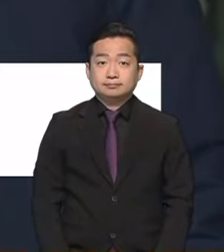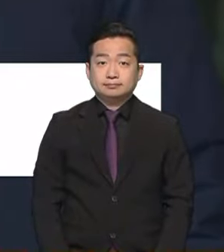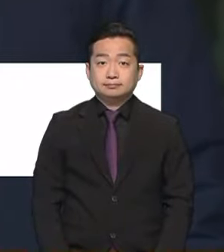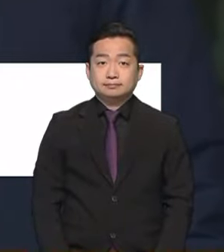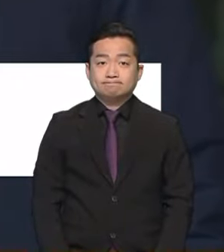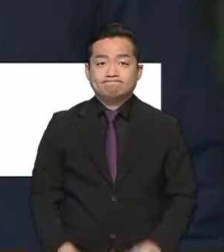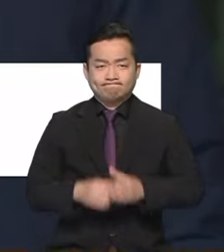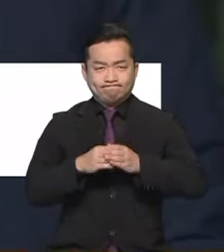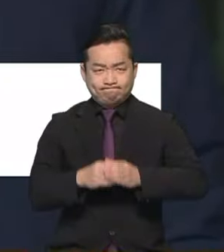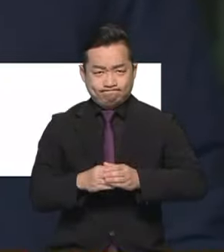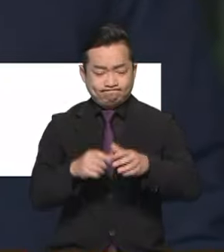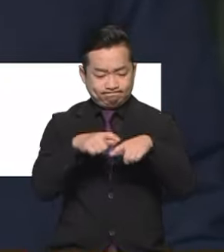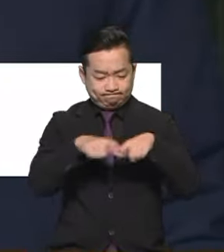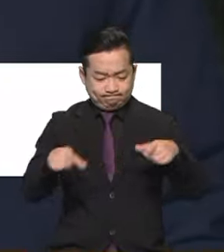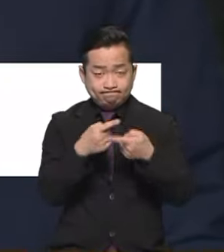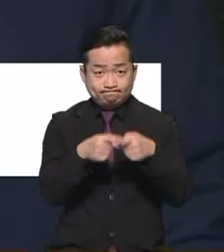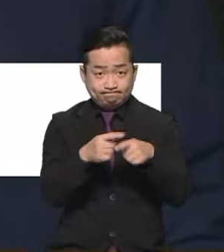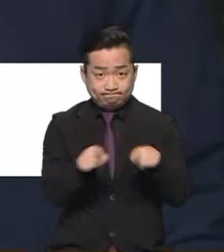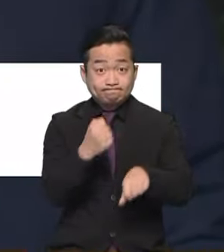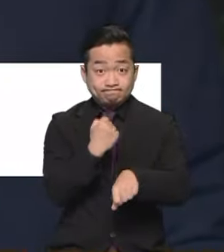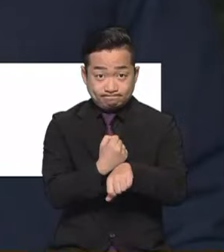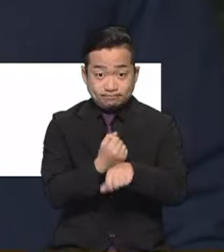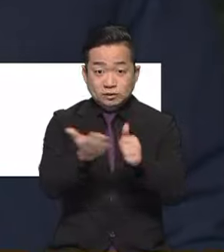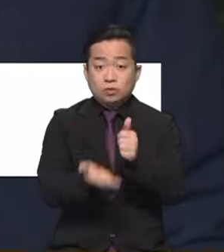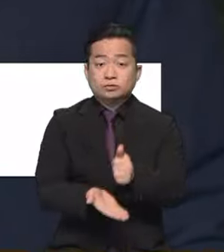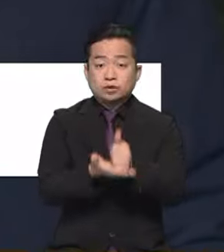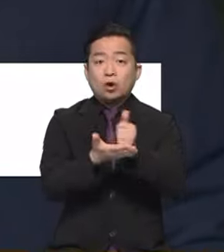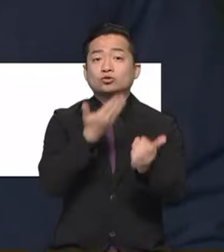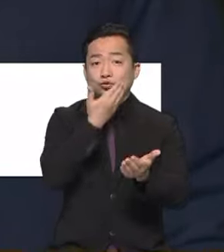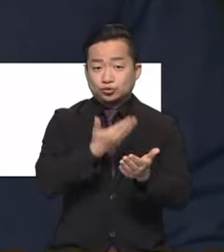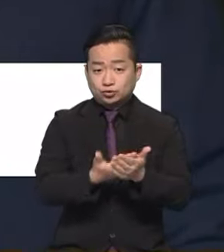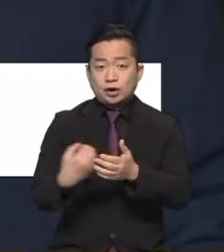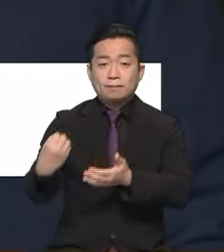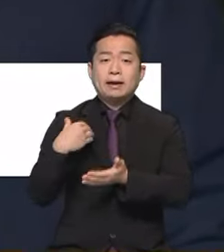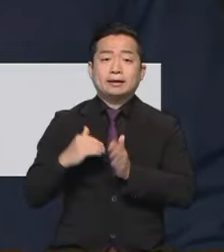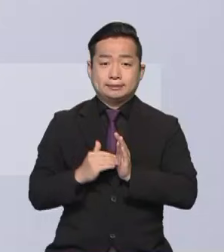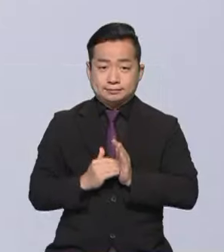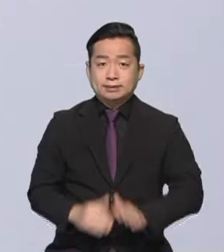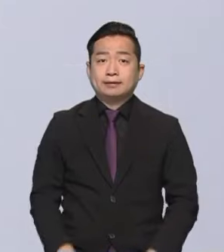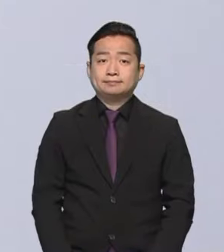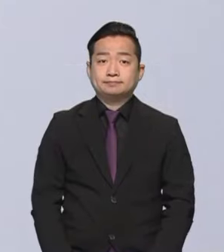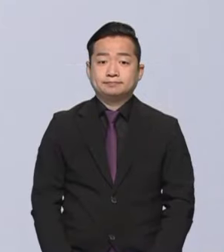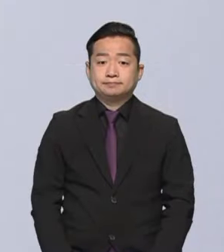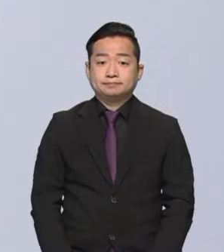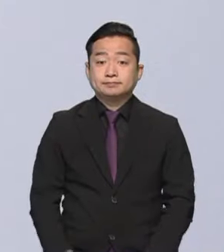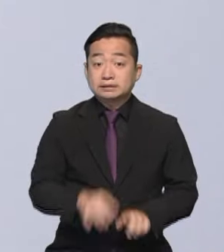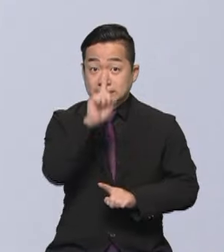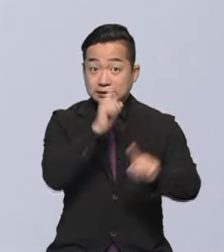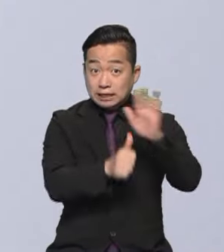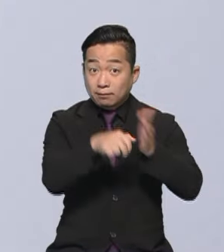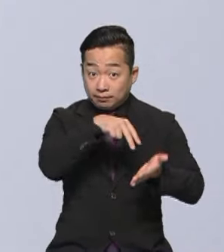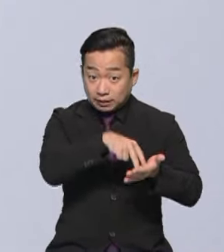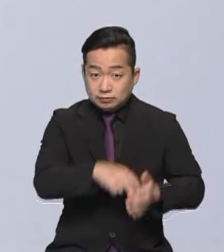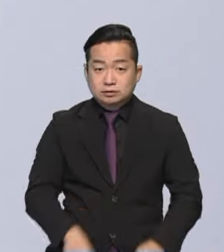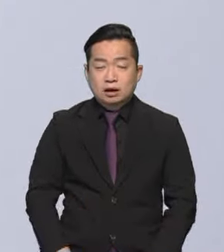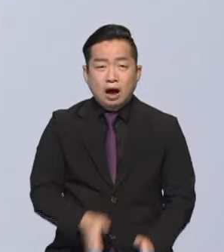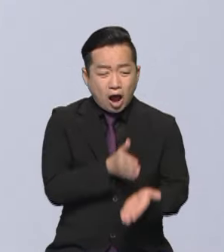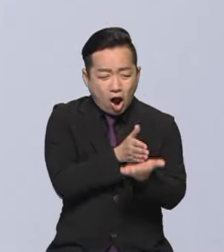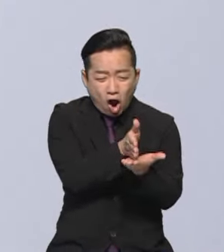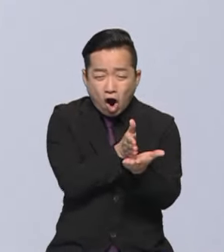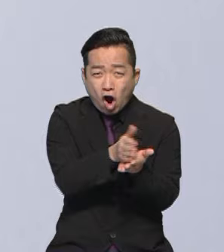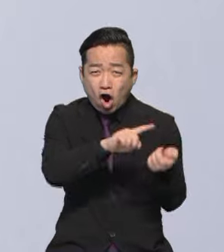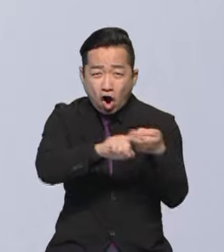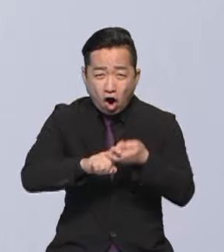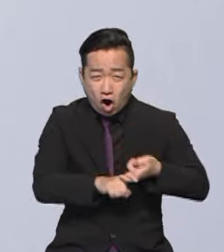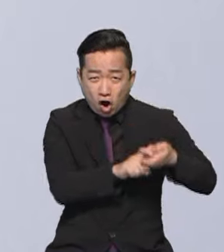엄정하게 공평하게 공천하는 것이 매우 중요하다 이런 말씀해 주셨습니다. 이 대표 측은 계파를 가리지 않고